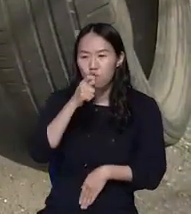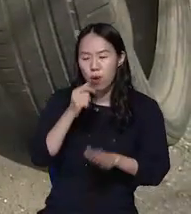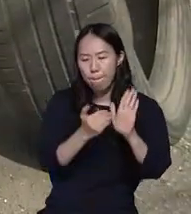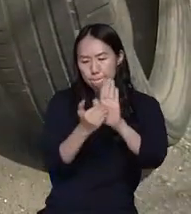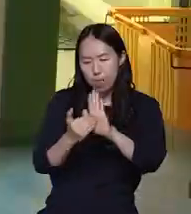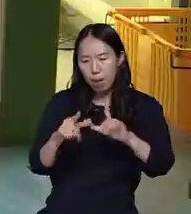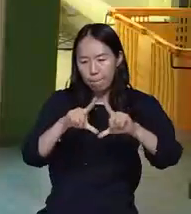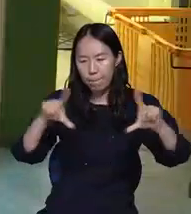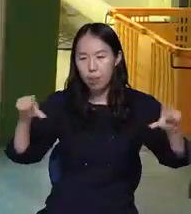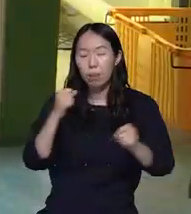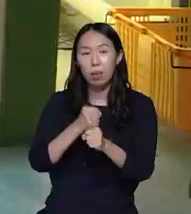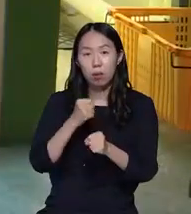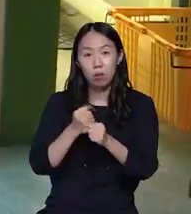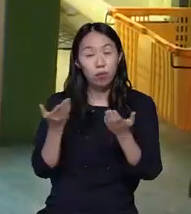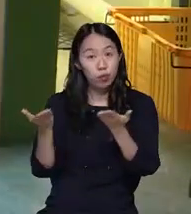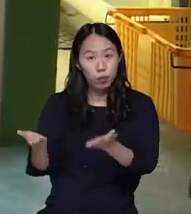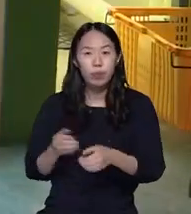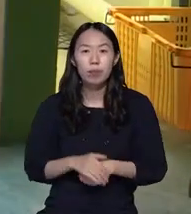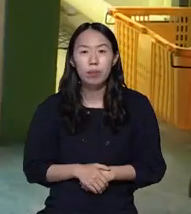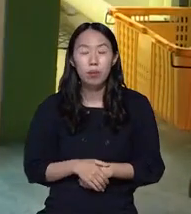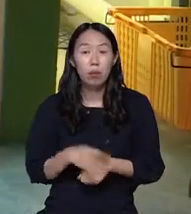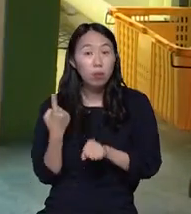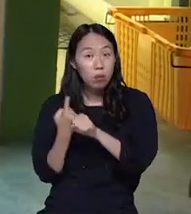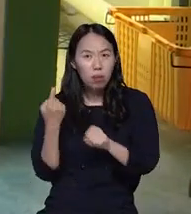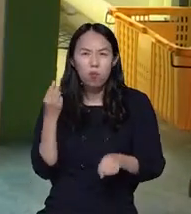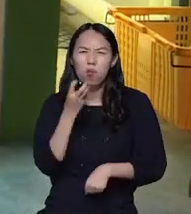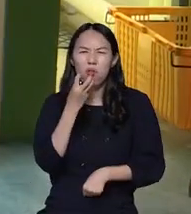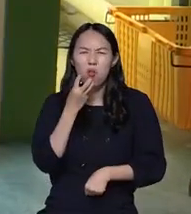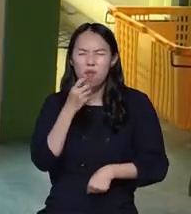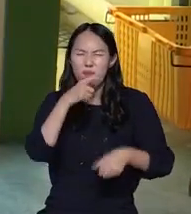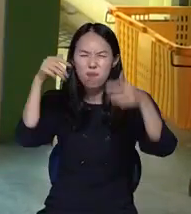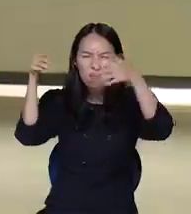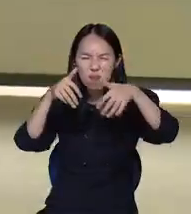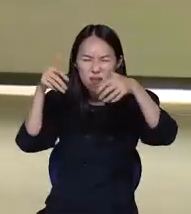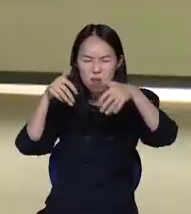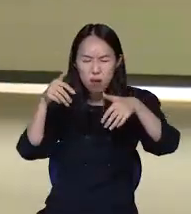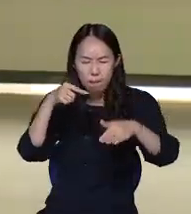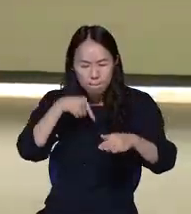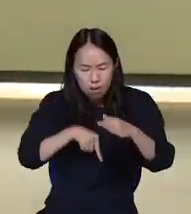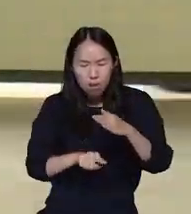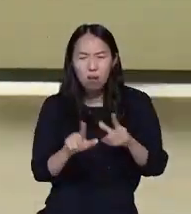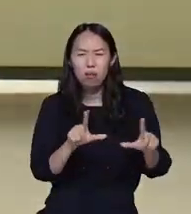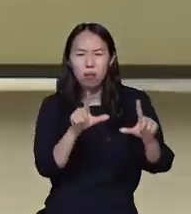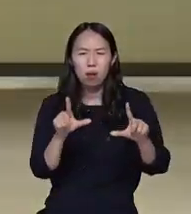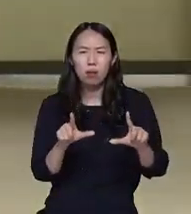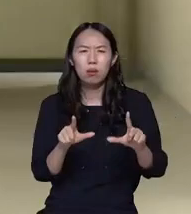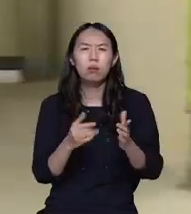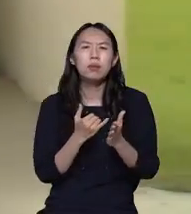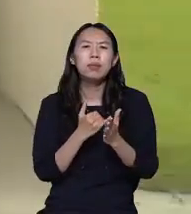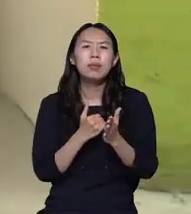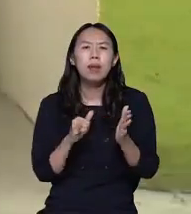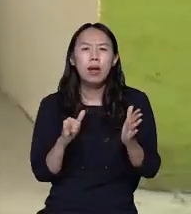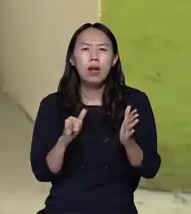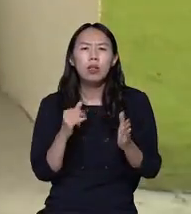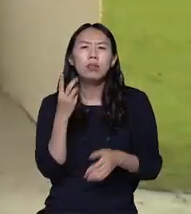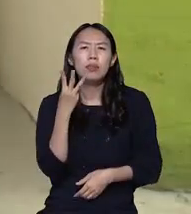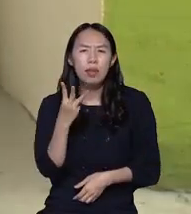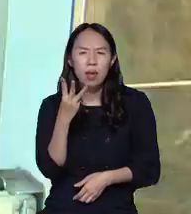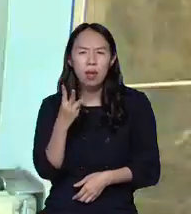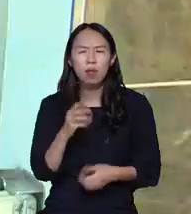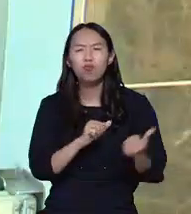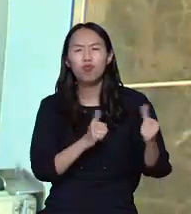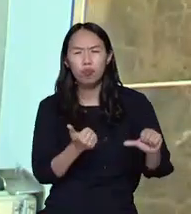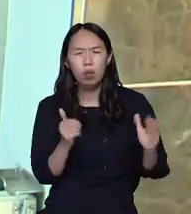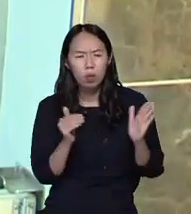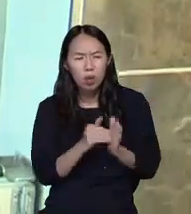물막이판을 설치하기로 했습니다. 지난해 서울에 내린 폭우로 반지하에 살던 일가족 3명이 숨진 데 이은 후속